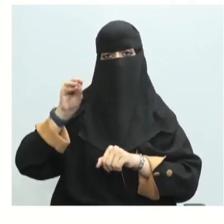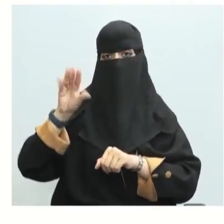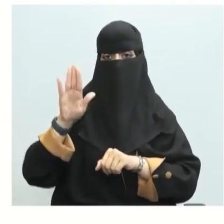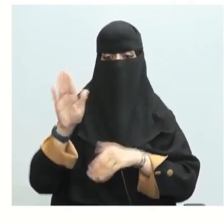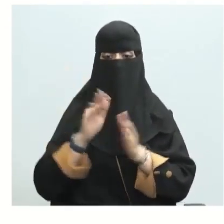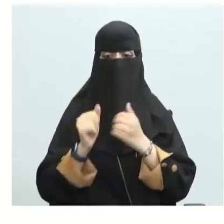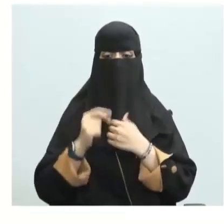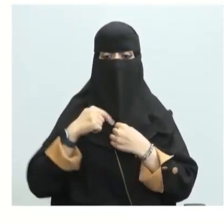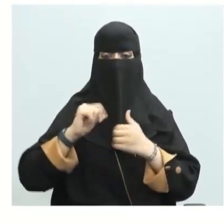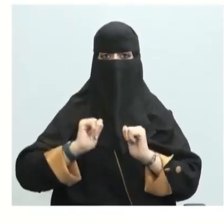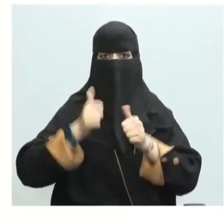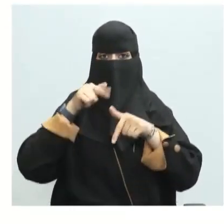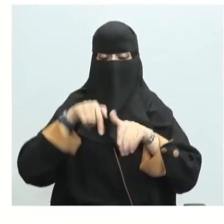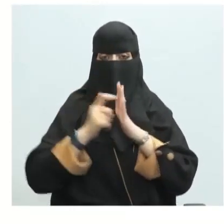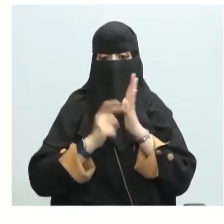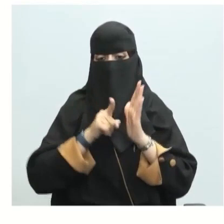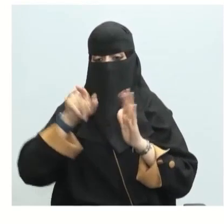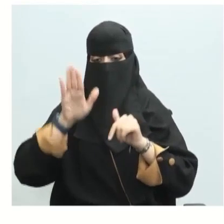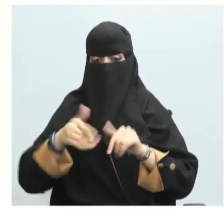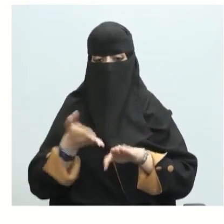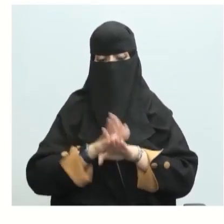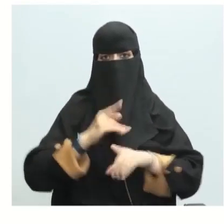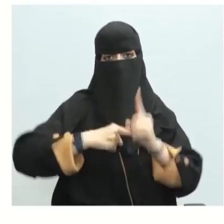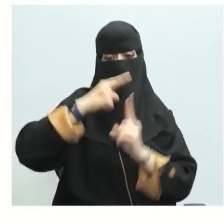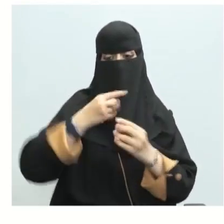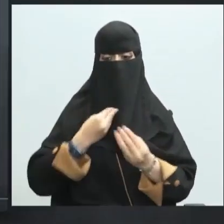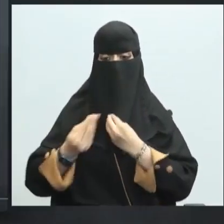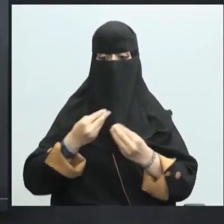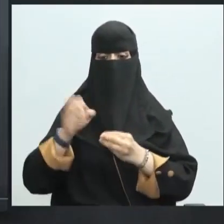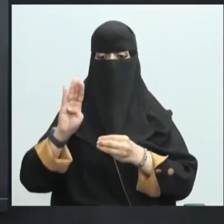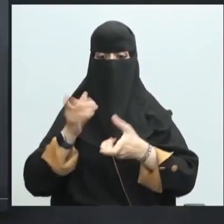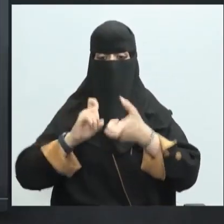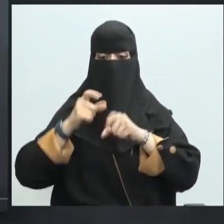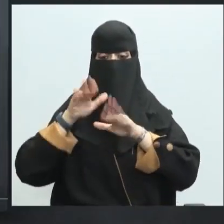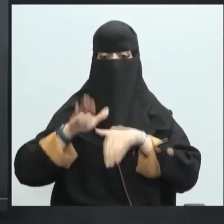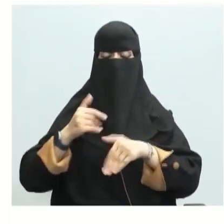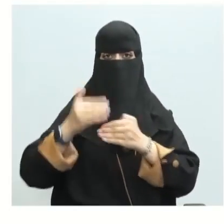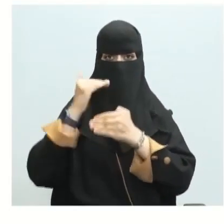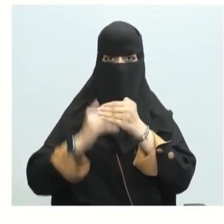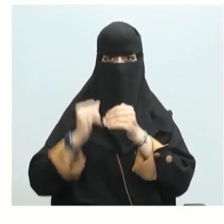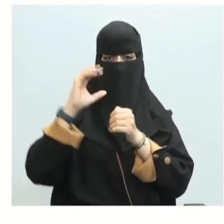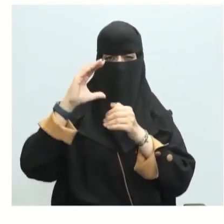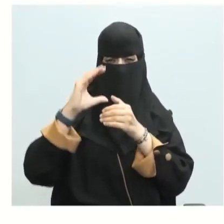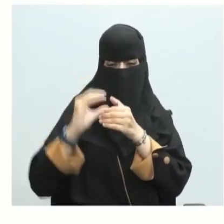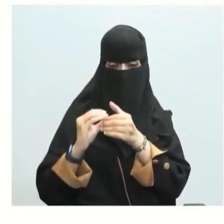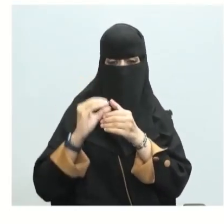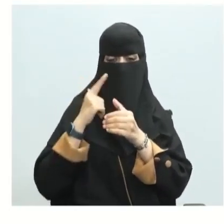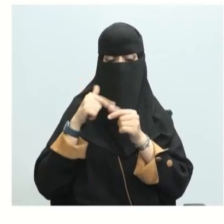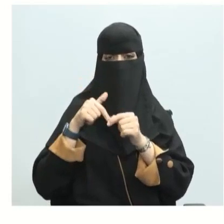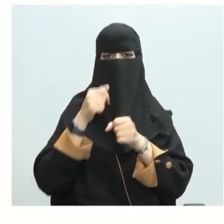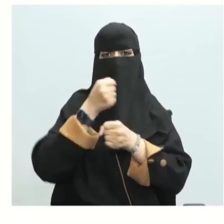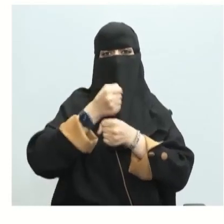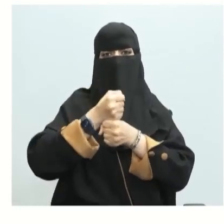هيس ايضا يقوم هذا القانون على قياس التفاعلات الكيميائيه الواقعه تحت